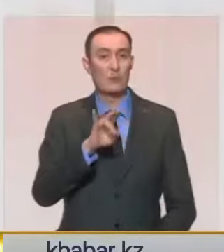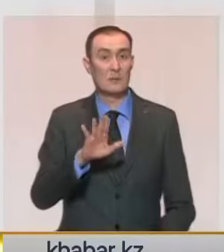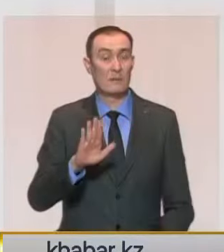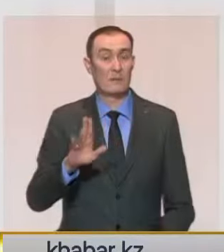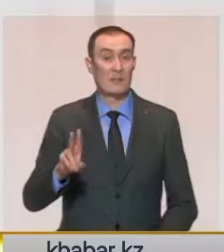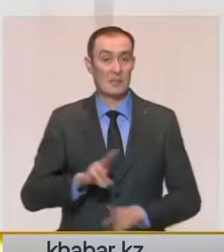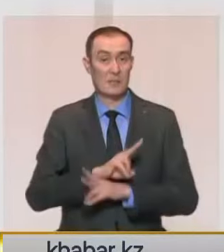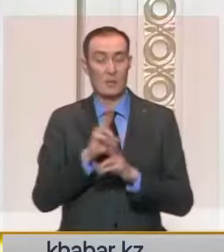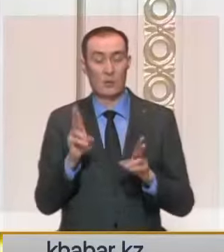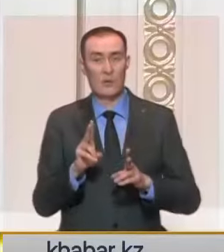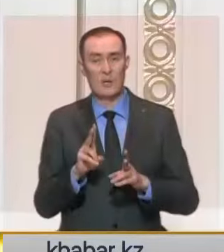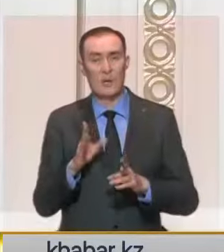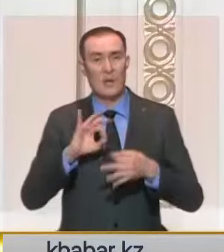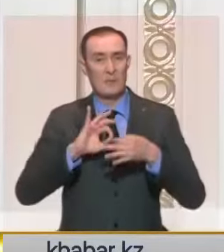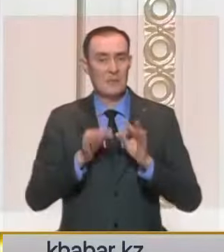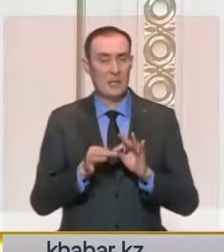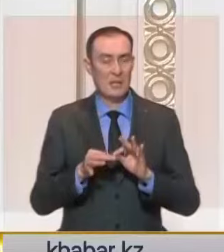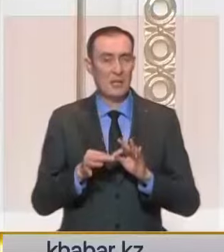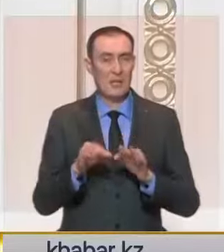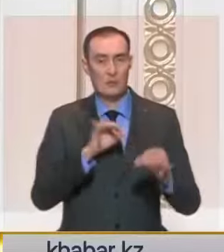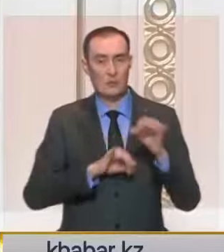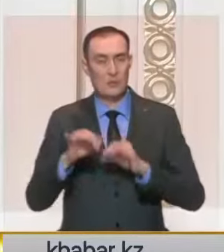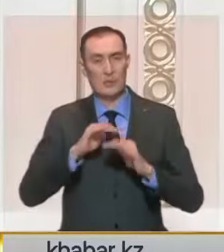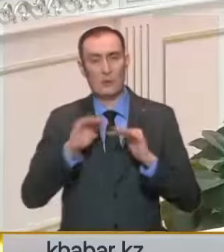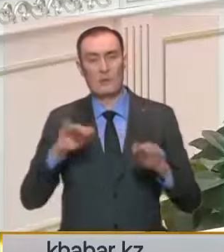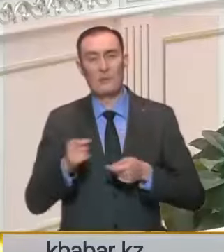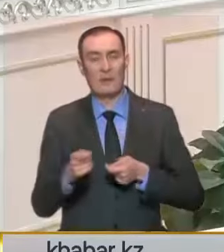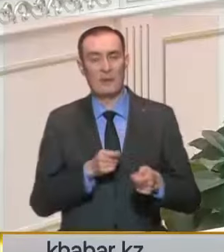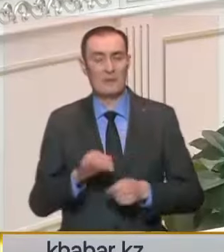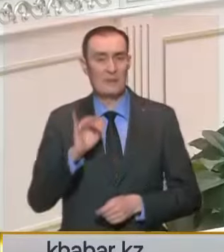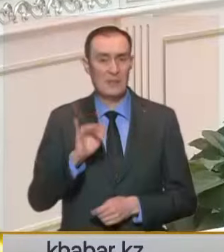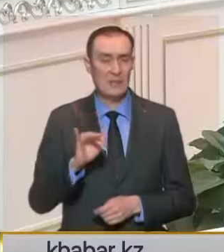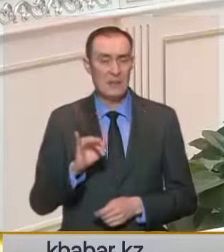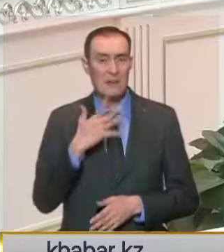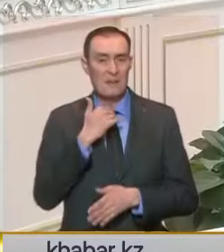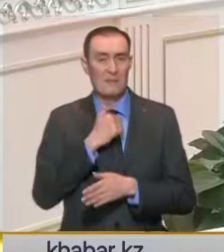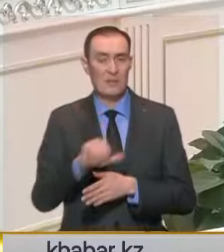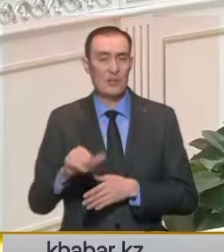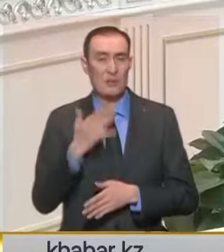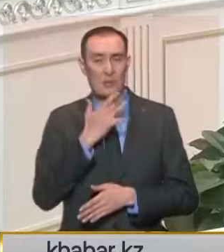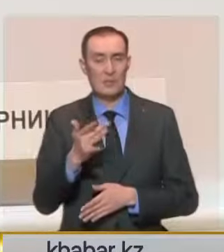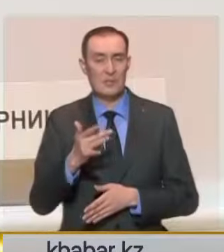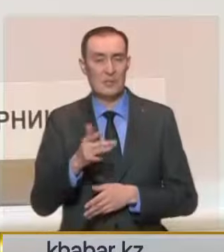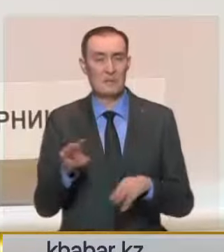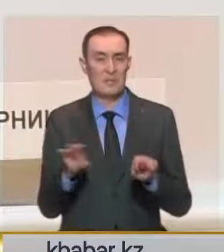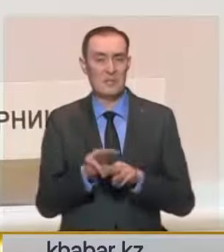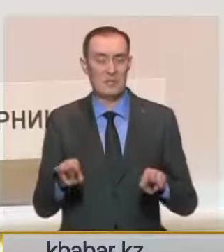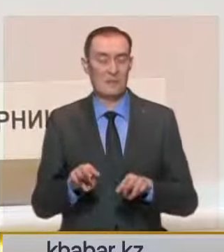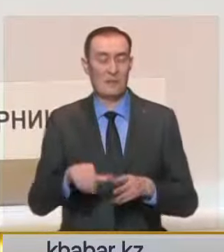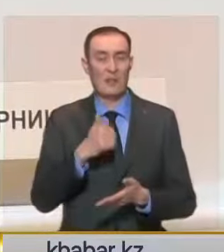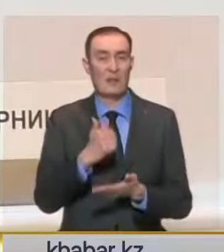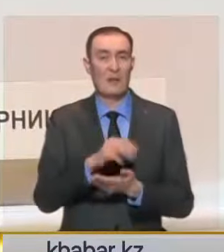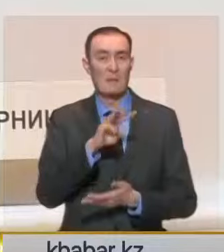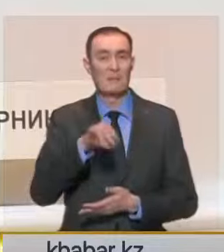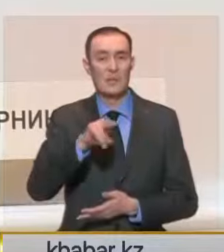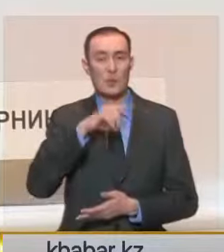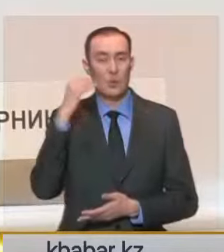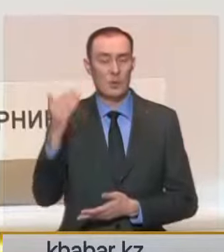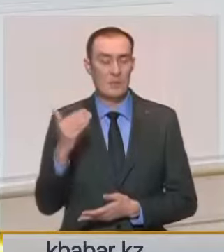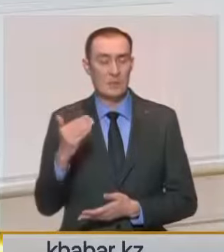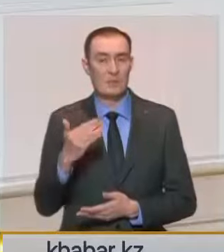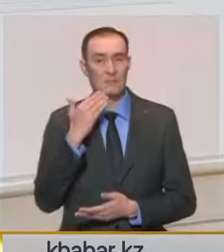Астану, обстоятельно отрабатываются на уровне правительств и внешнеполитических ведомств двух стран. Глава российского МИД также